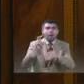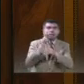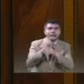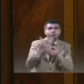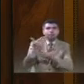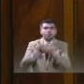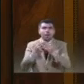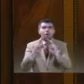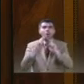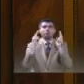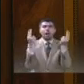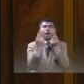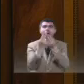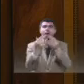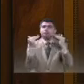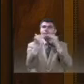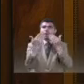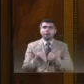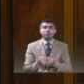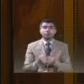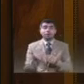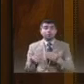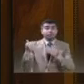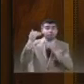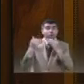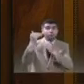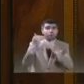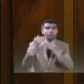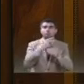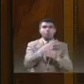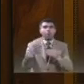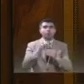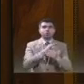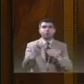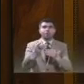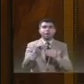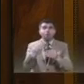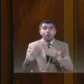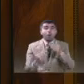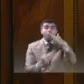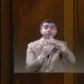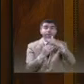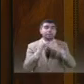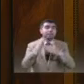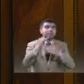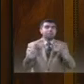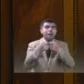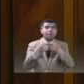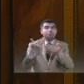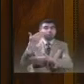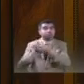لا يمكن بأي حال تجاوزه، وتتم تغطية الفارق المتبقى من احتياجات التمويل بالموارد الداخلية.